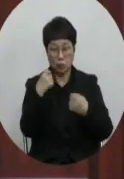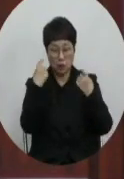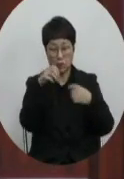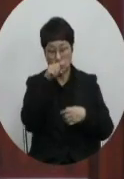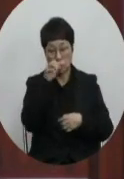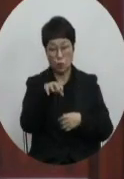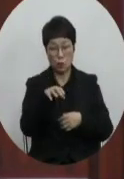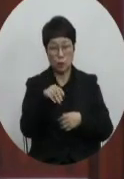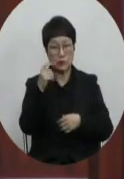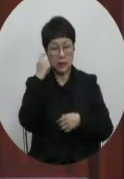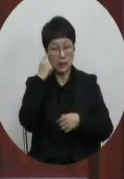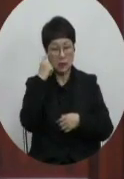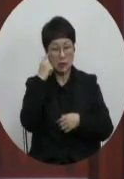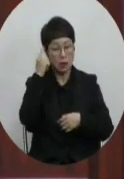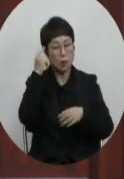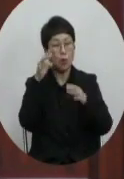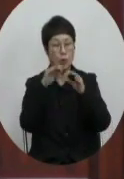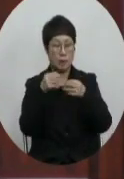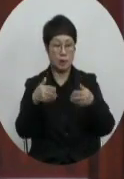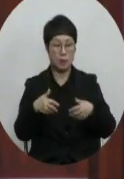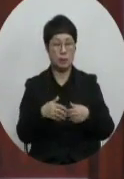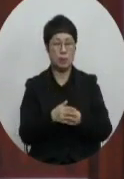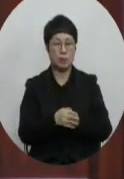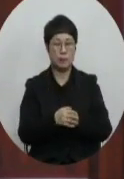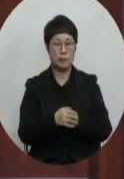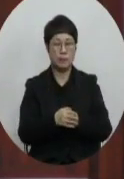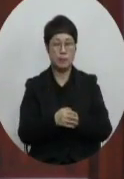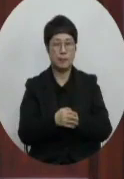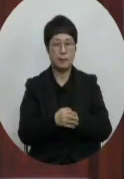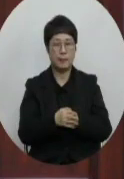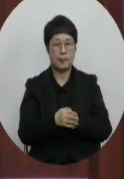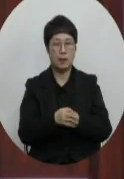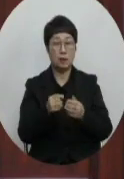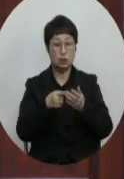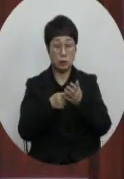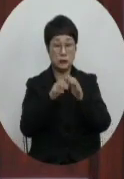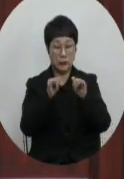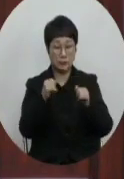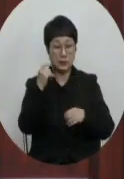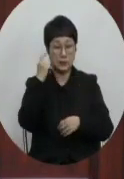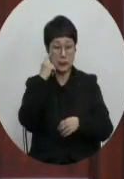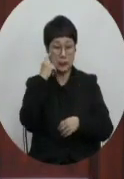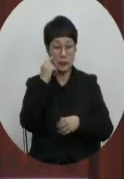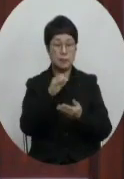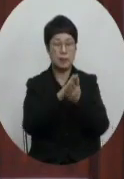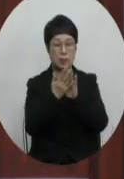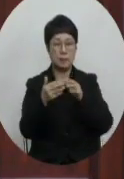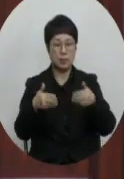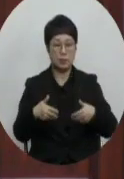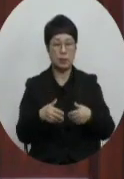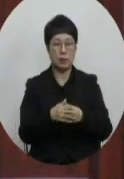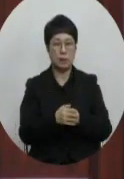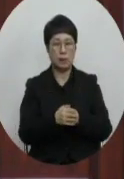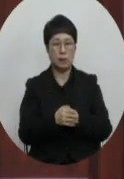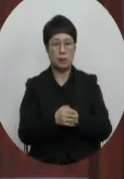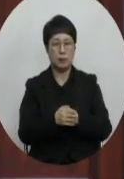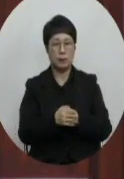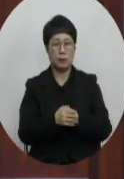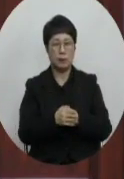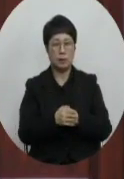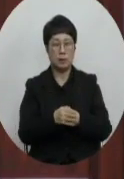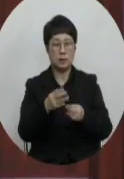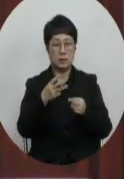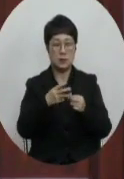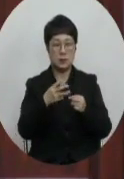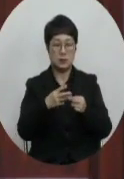곳이라는 인식을 공감시킬 필요가 있습니다. 이를 추진하는 사람들의 생각이 변해야 합니다.